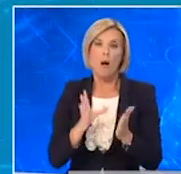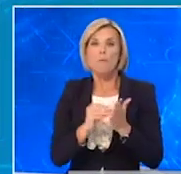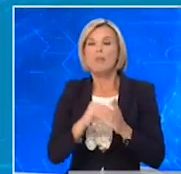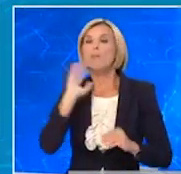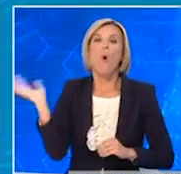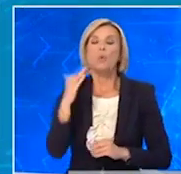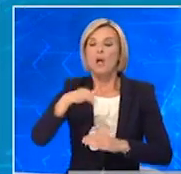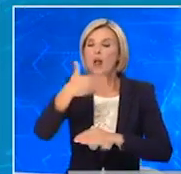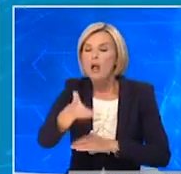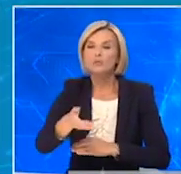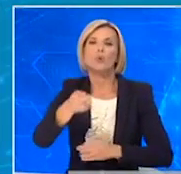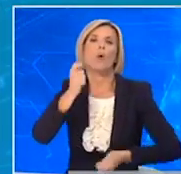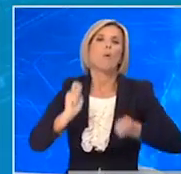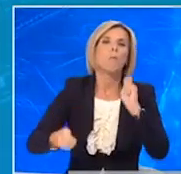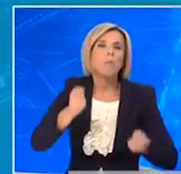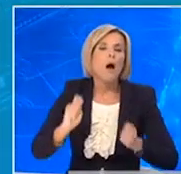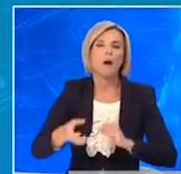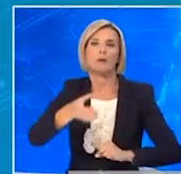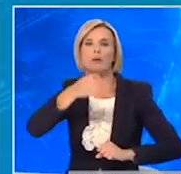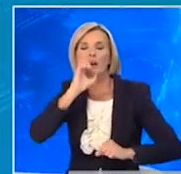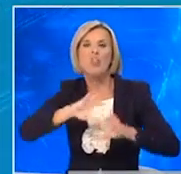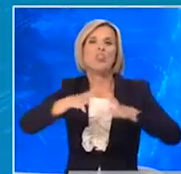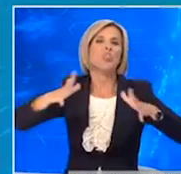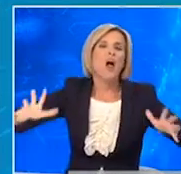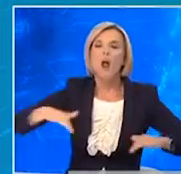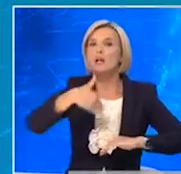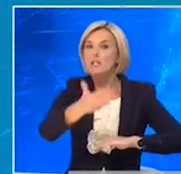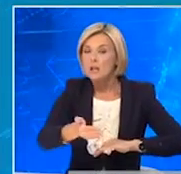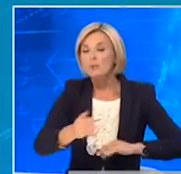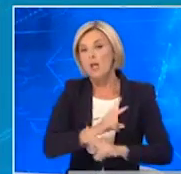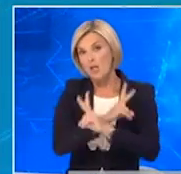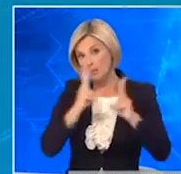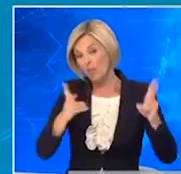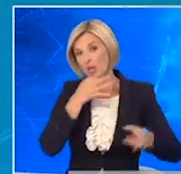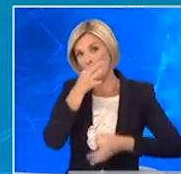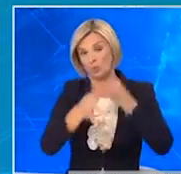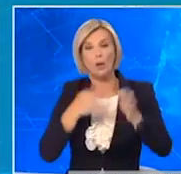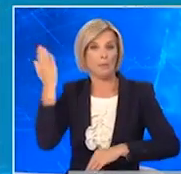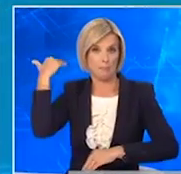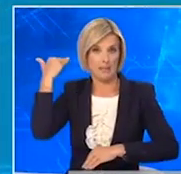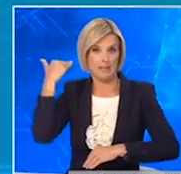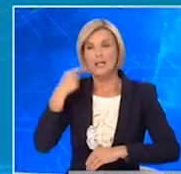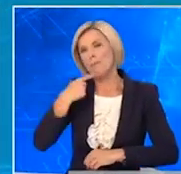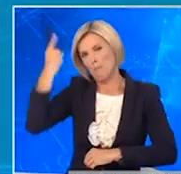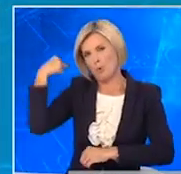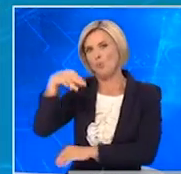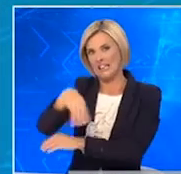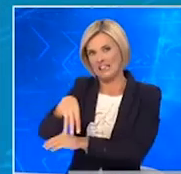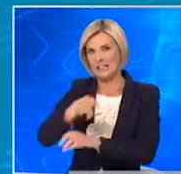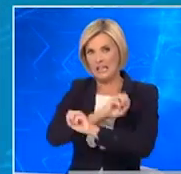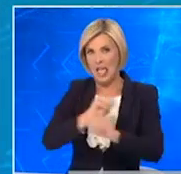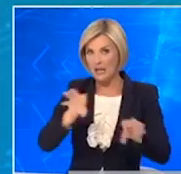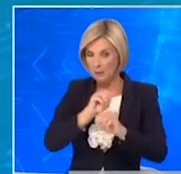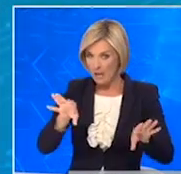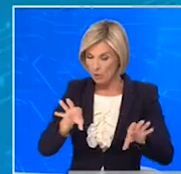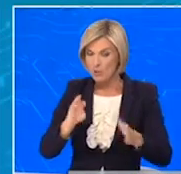κόσμου, αλλά συμμετοχή έχουν και όσοι τις διοργανώνουν αυτές τις συναθρήσεις. Νομίζω ήμουν ξεκάθαρο σε αυτά που είπα και στην προηγούμενη ενημέρωση. Από εκεί και πέρα, οι